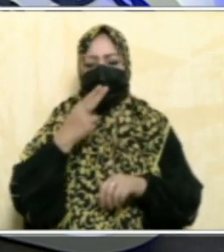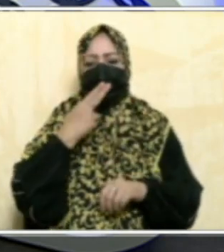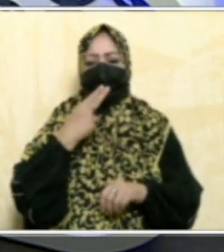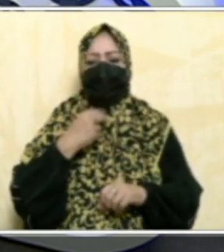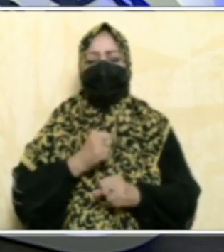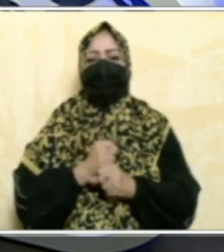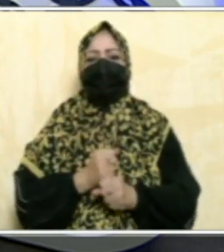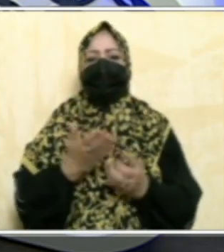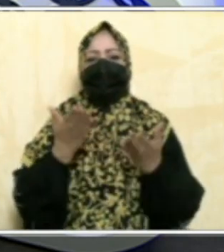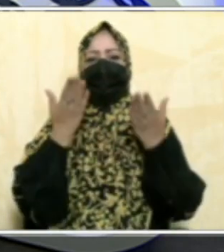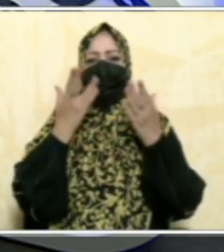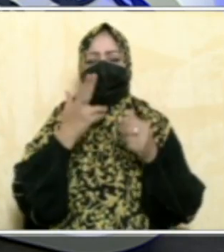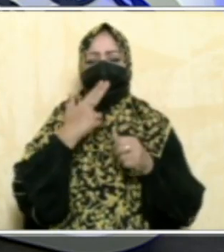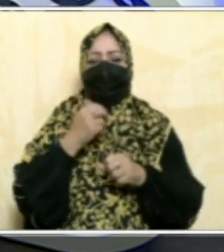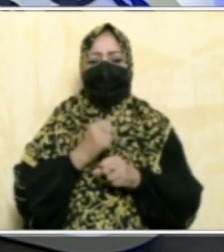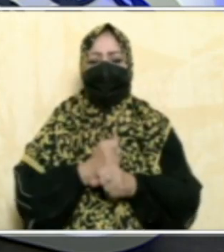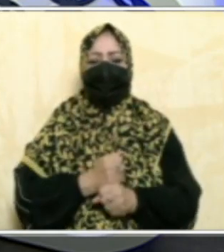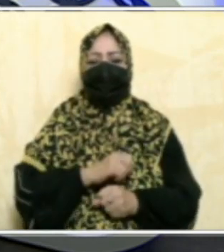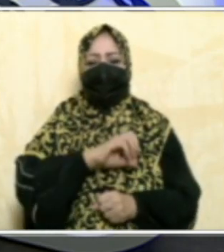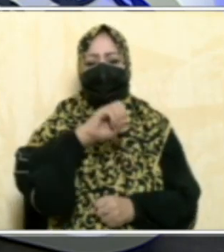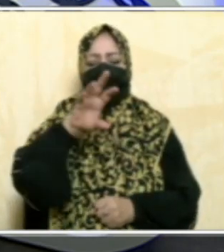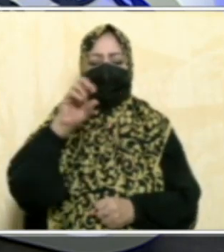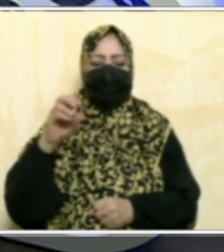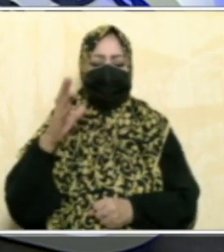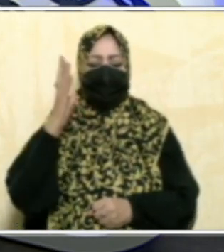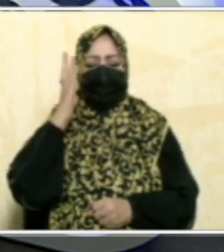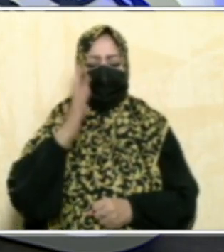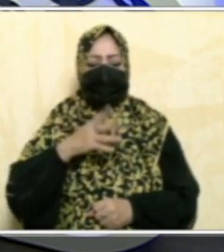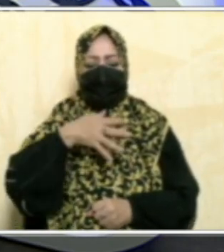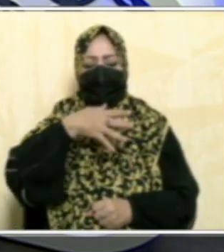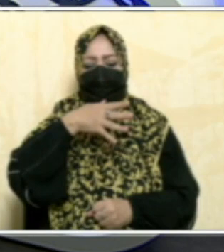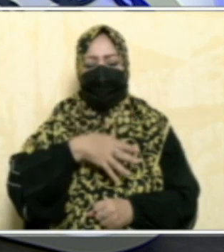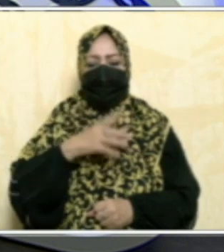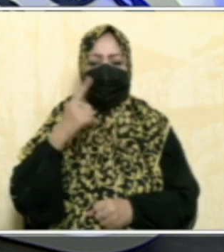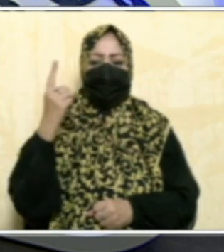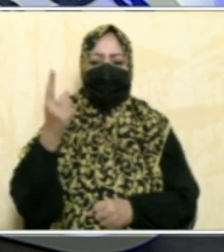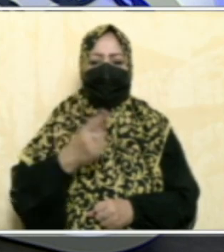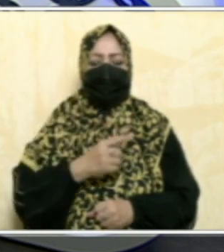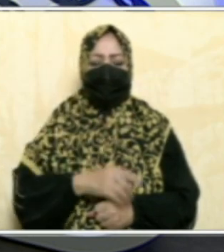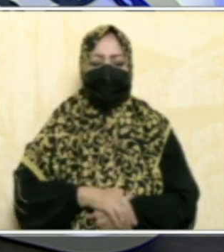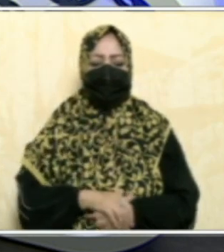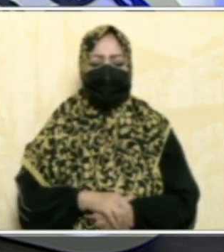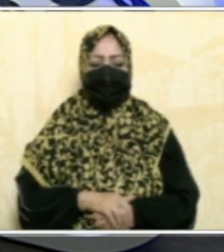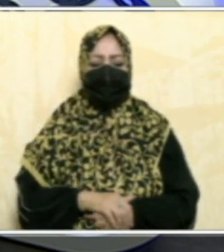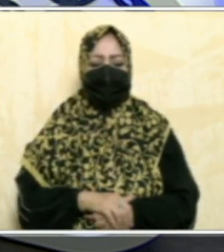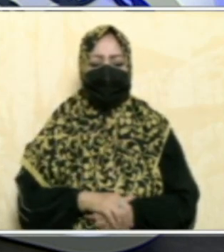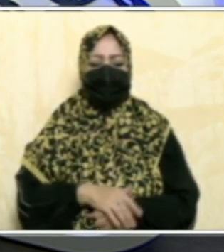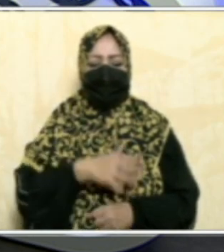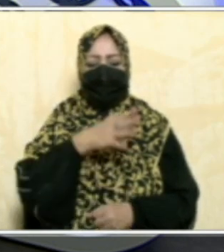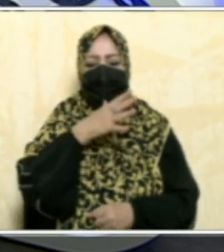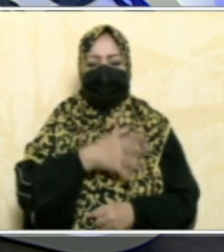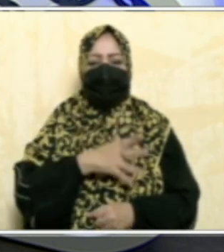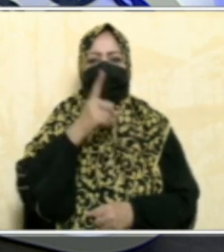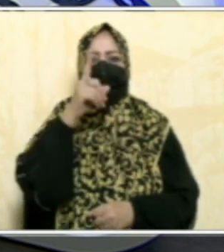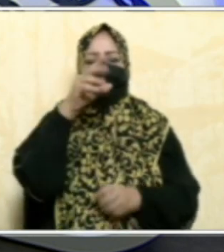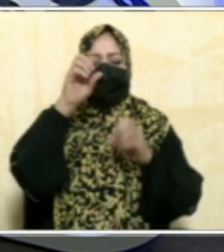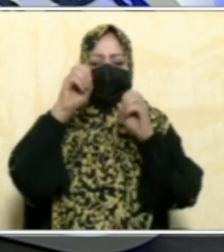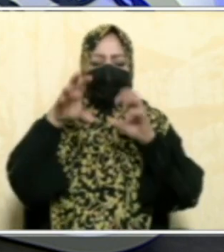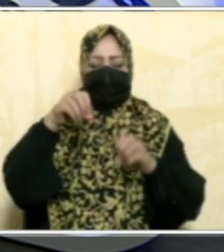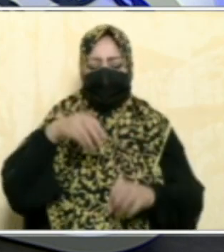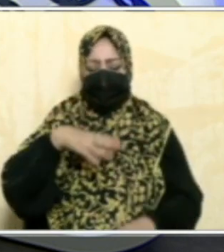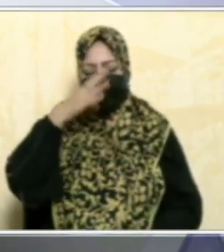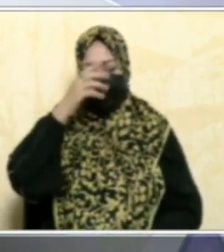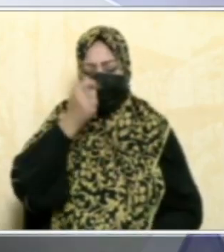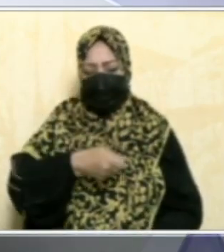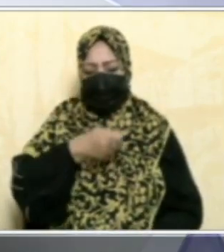الشيخ حافظ الله ربي يجعلكم دين وعيد يا شيخنا. الله يبارك فيكم. السلام عليكم. الله يسلمك وعليكم السلام. جزاك الله خيرا يا اخ